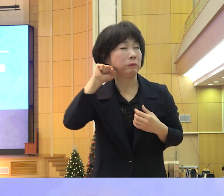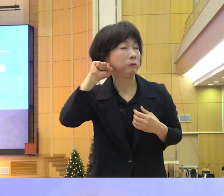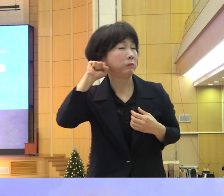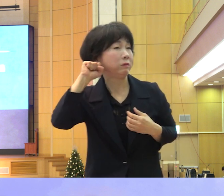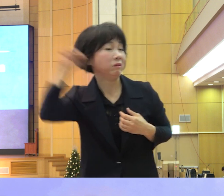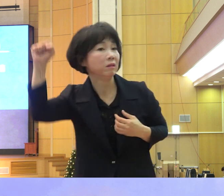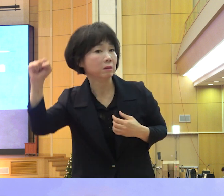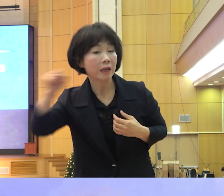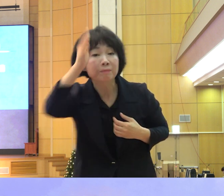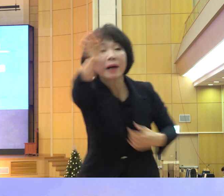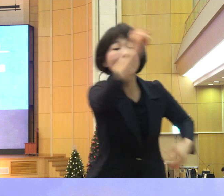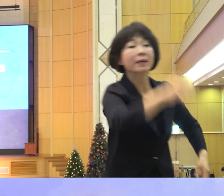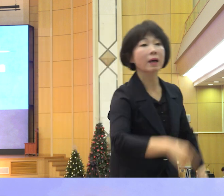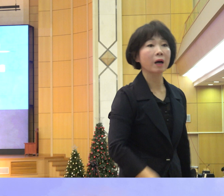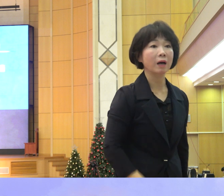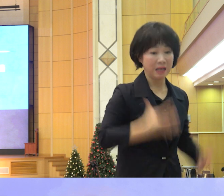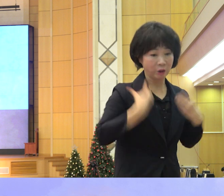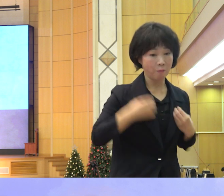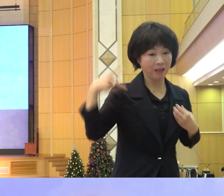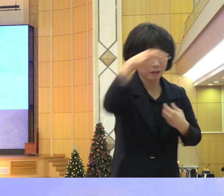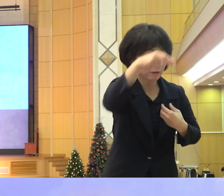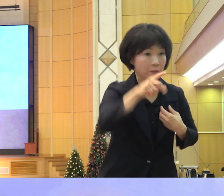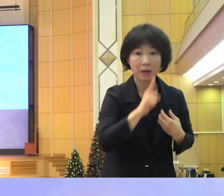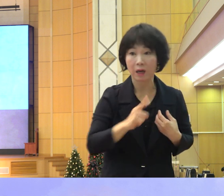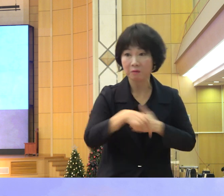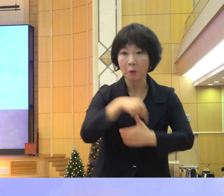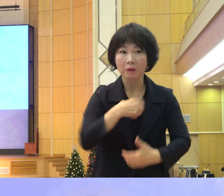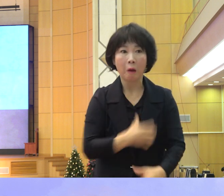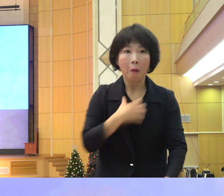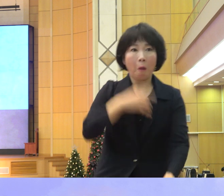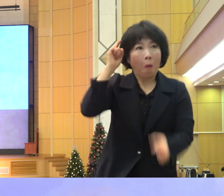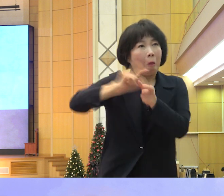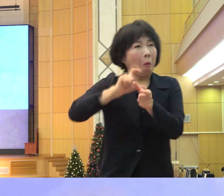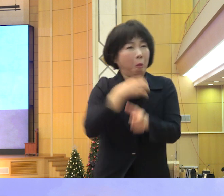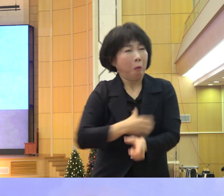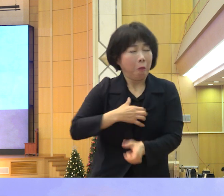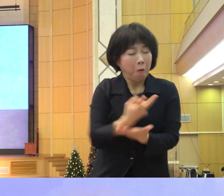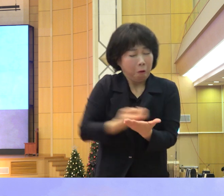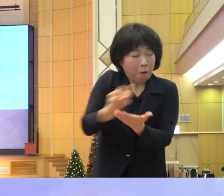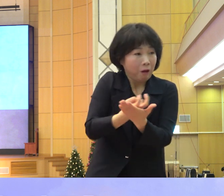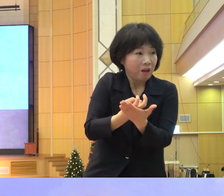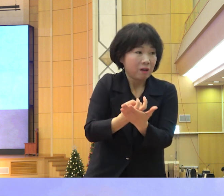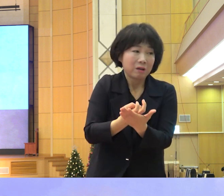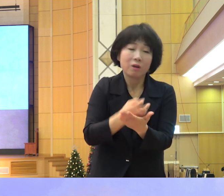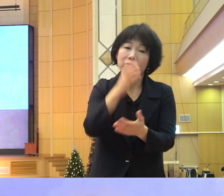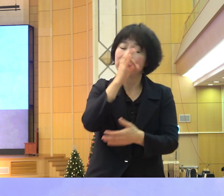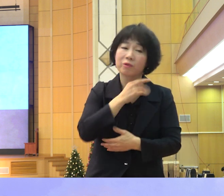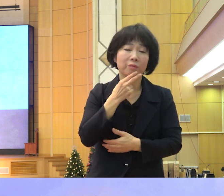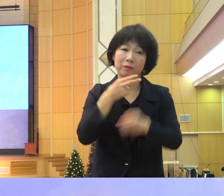가는 거예요. 여러분 근심 걱정하고 절망해봐야